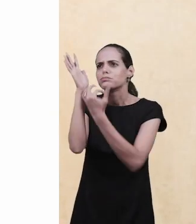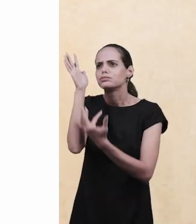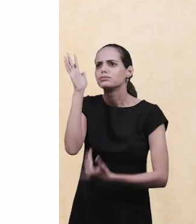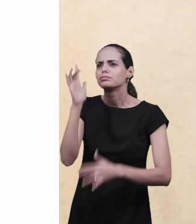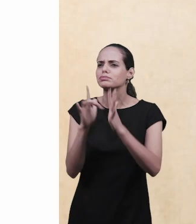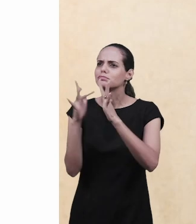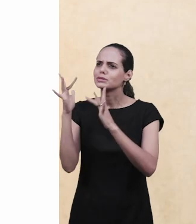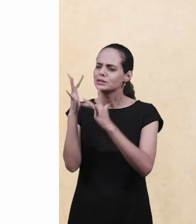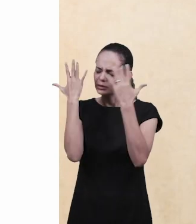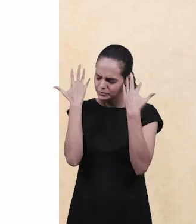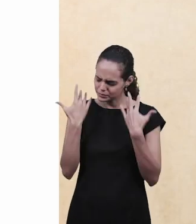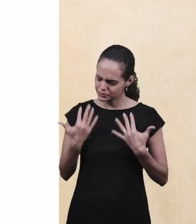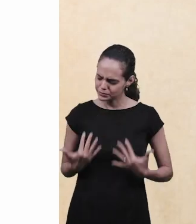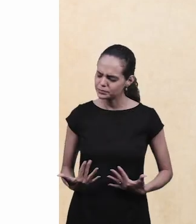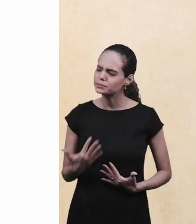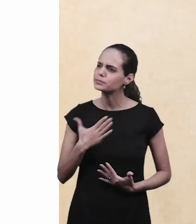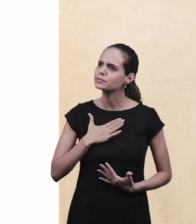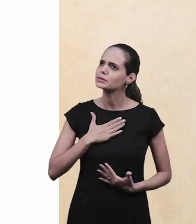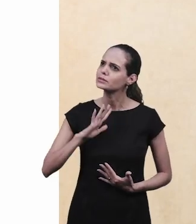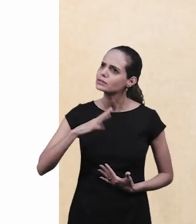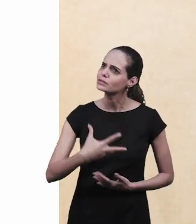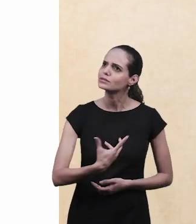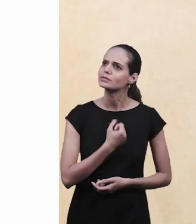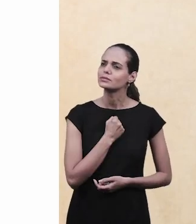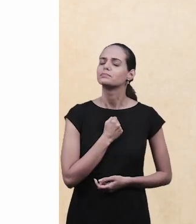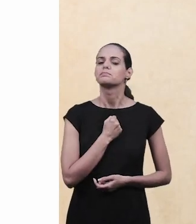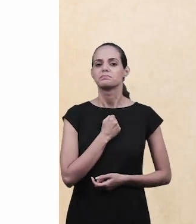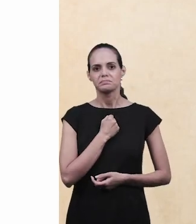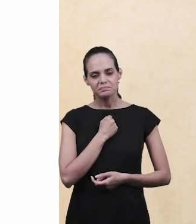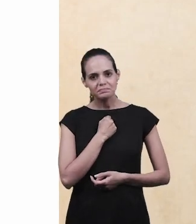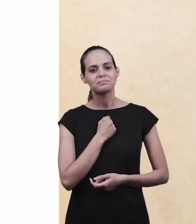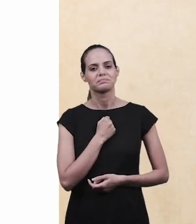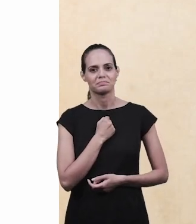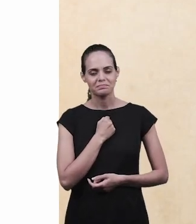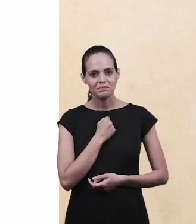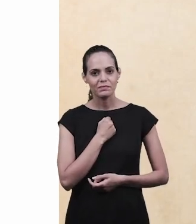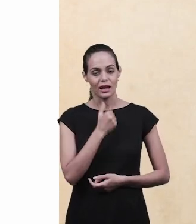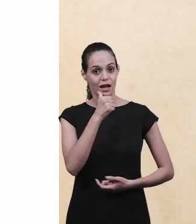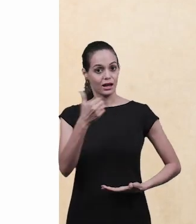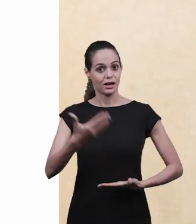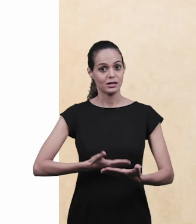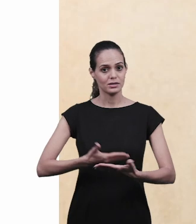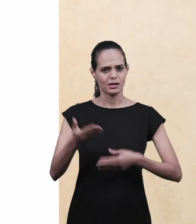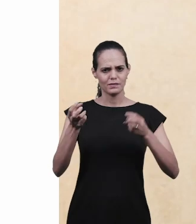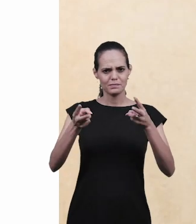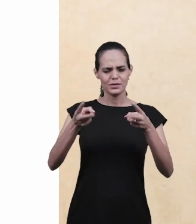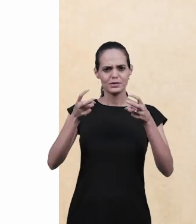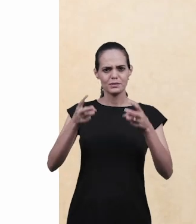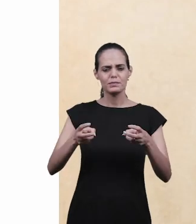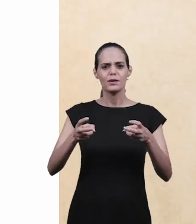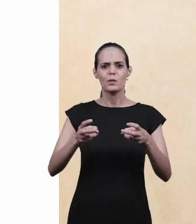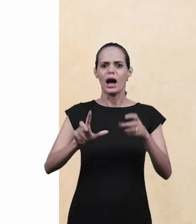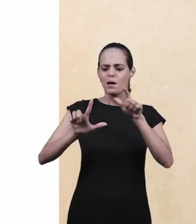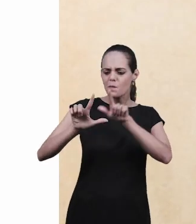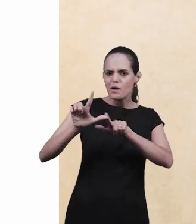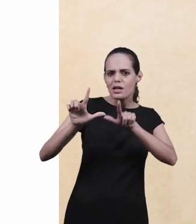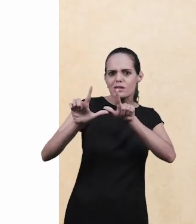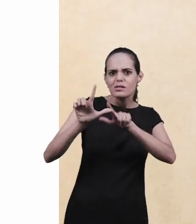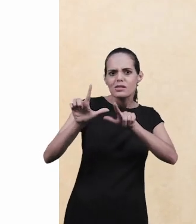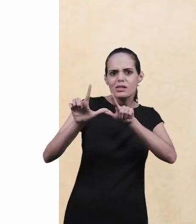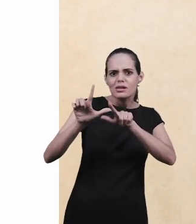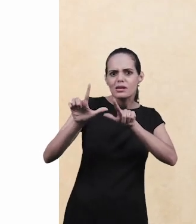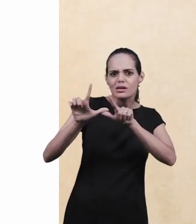Cette sœur, alors, elle s'est aperçue que cette prière était la lettre d'une louange qui était en train d'être révélée à elle à